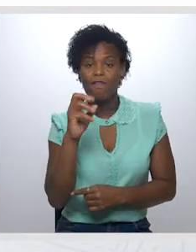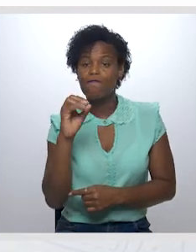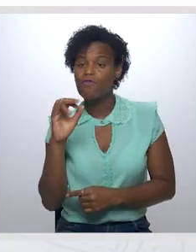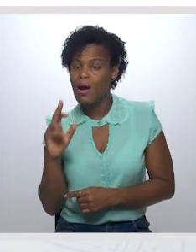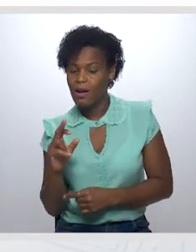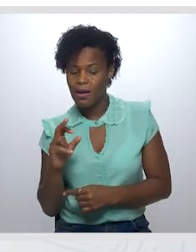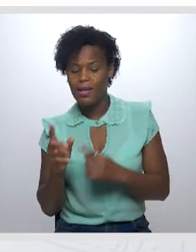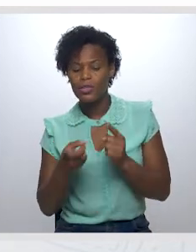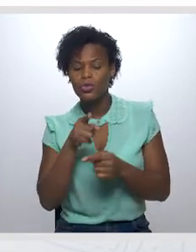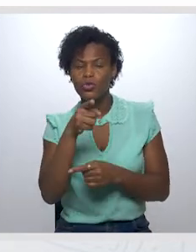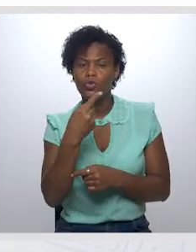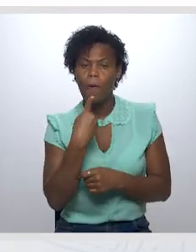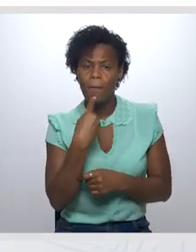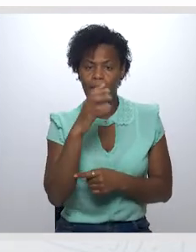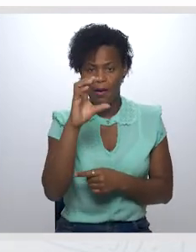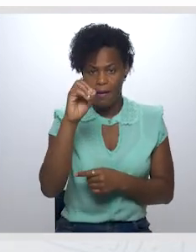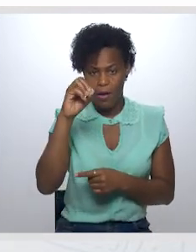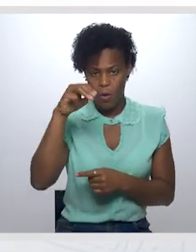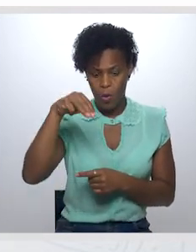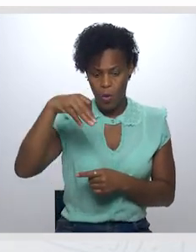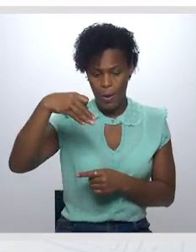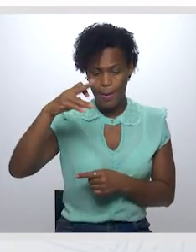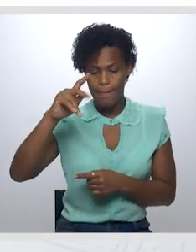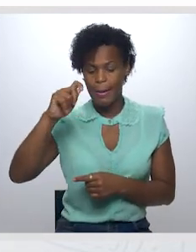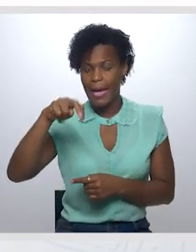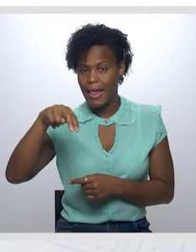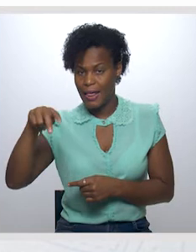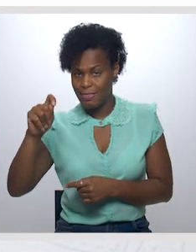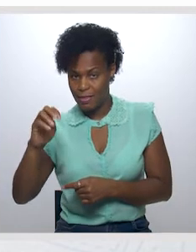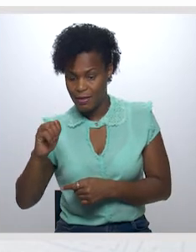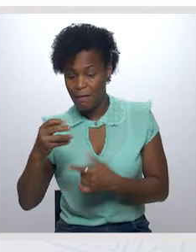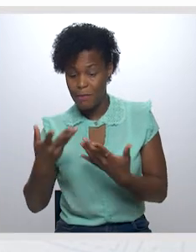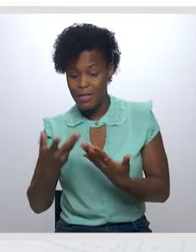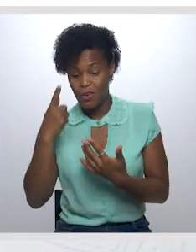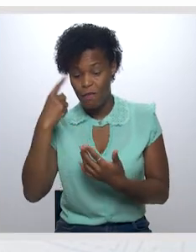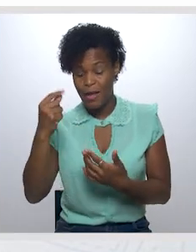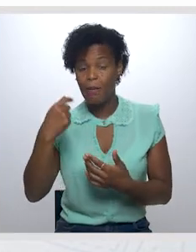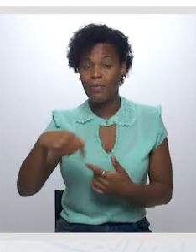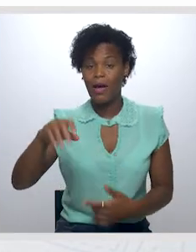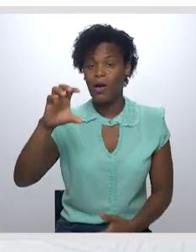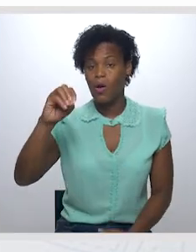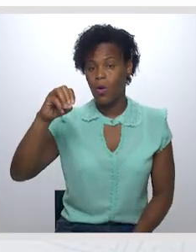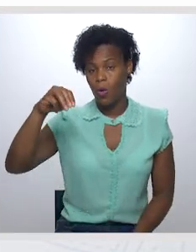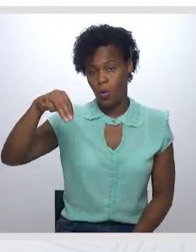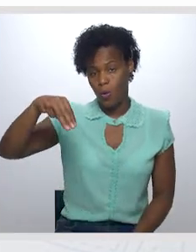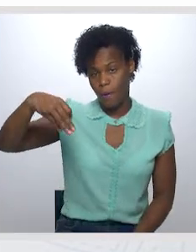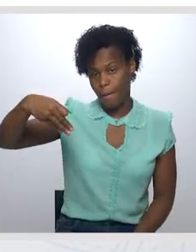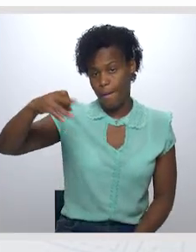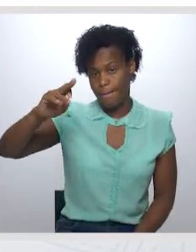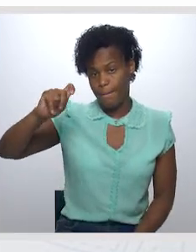tu comprennes l'infinitif, vous avez l'infinitif, vous avez